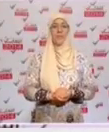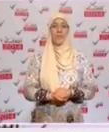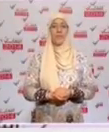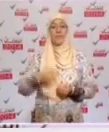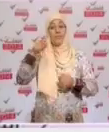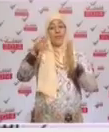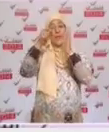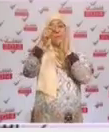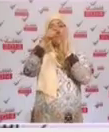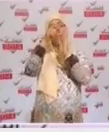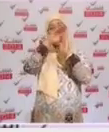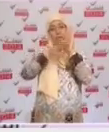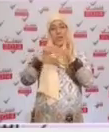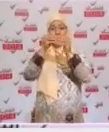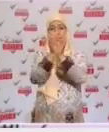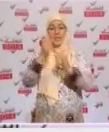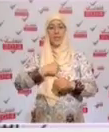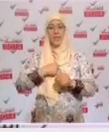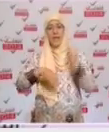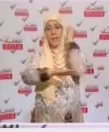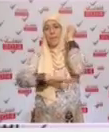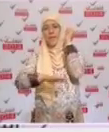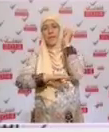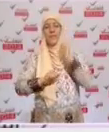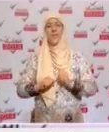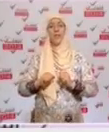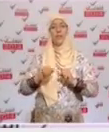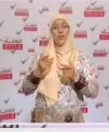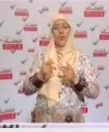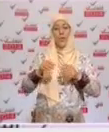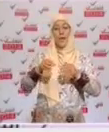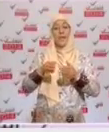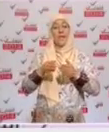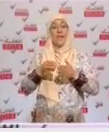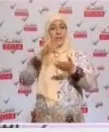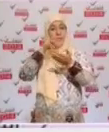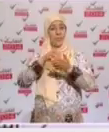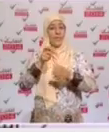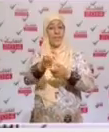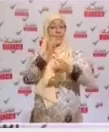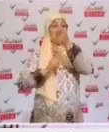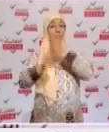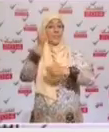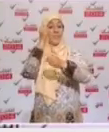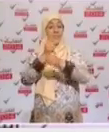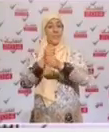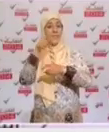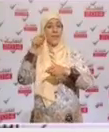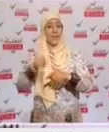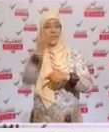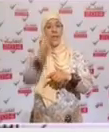إن مشروع حزب الرفاه التونسي سيرتكز على دعم قطاع الصيد البحري بمراجعة منحة المحروقات